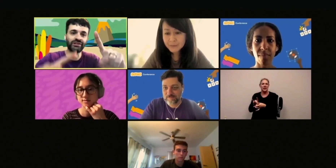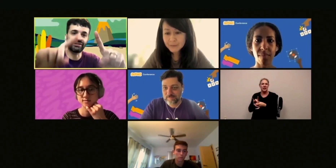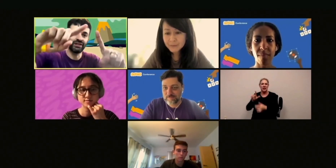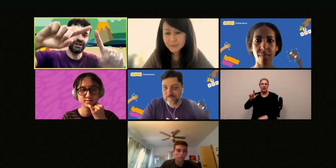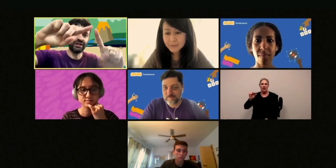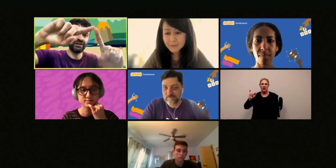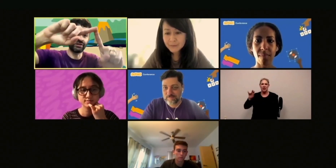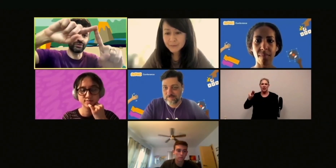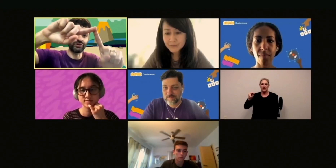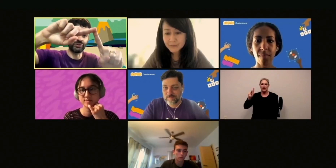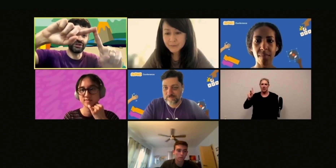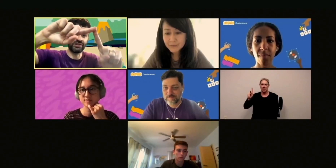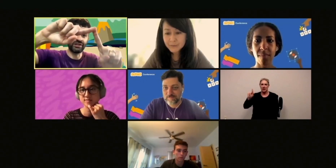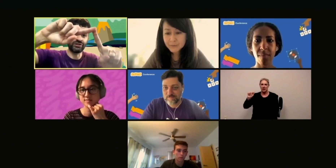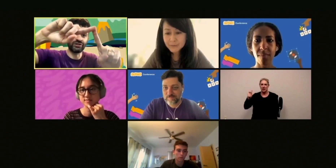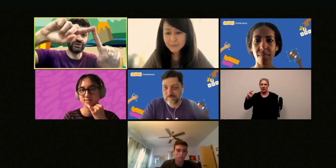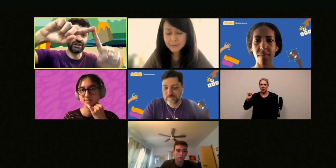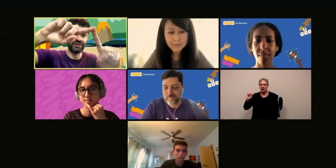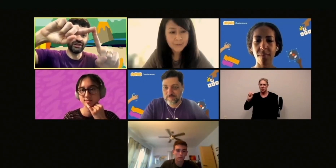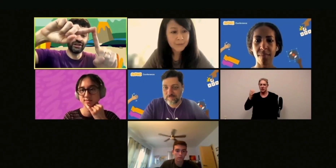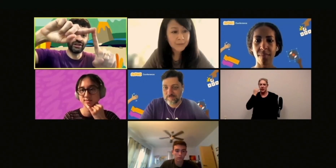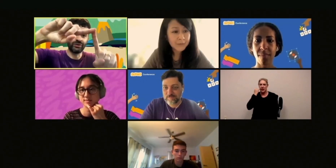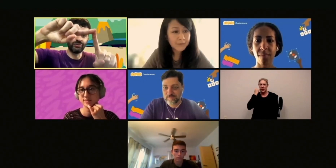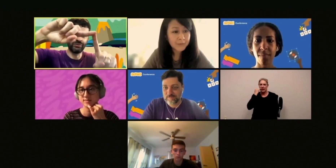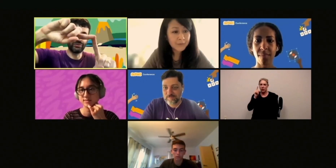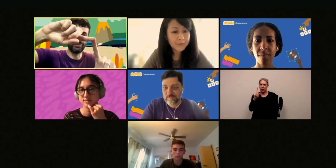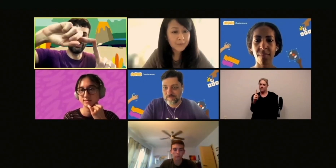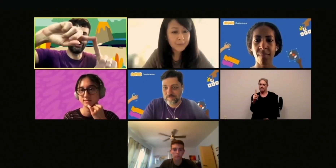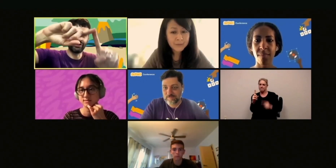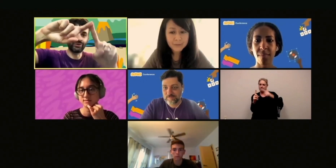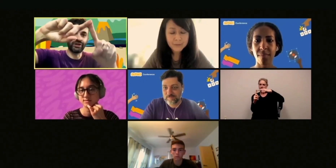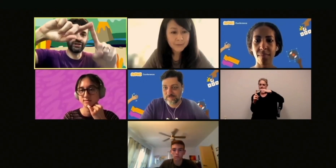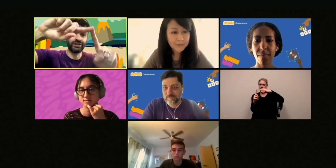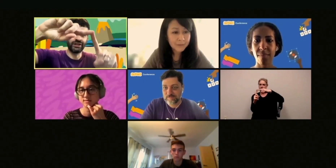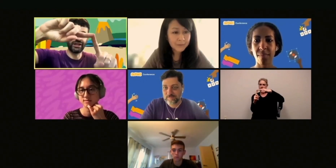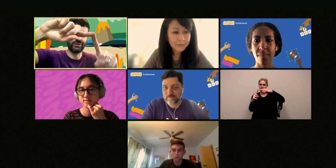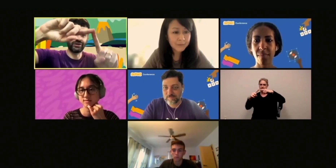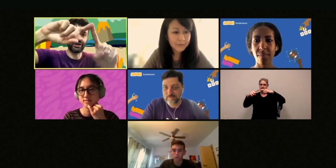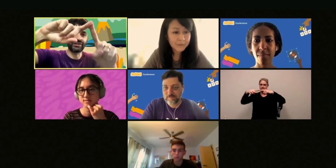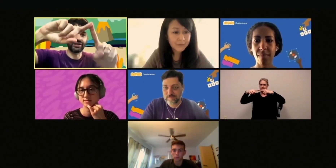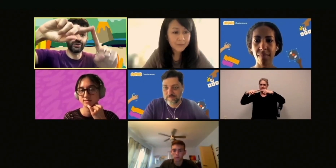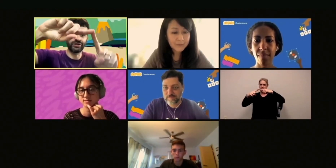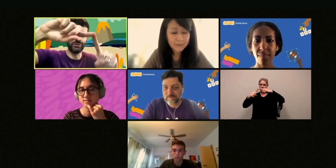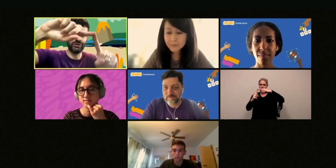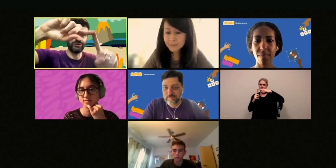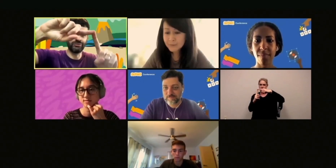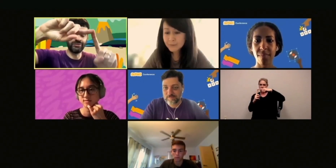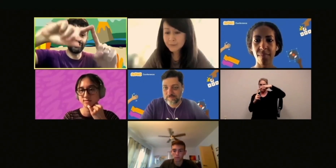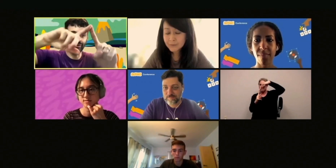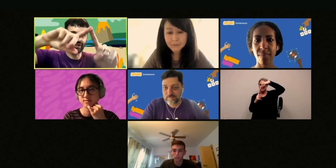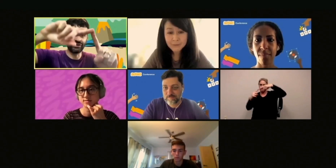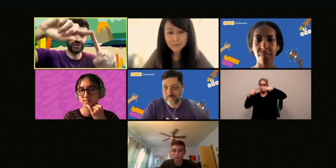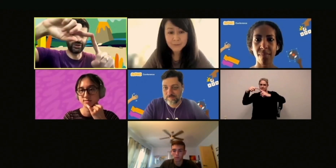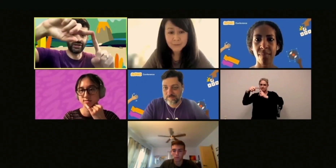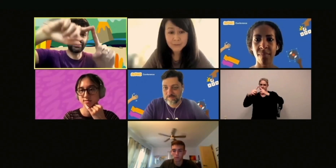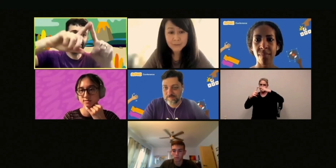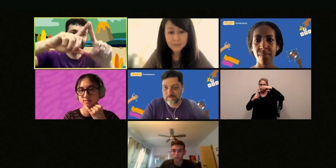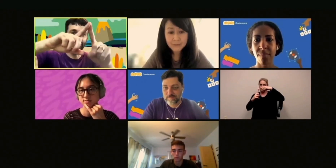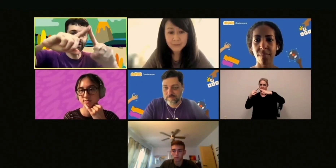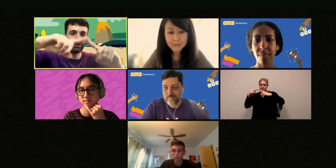このようなトリンケージ接続については取り入れるあとやれることがあとあります